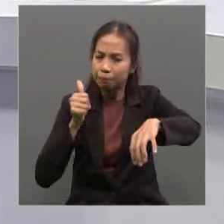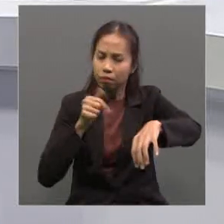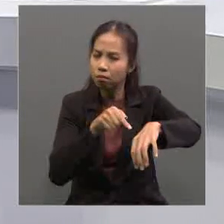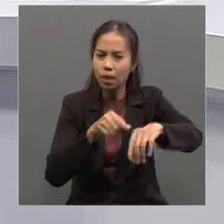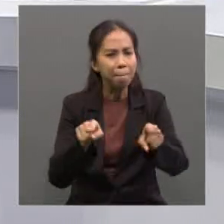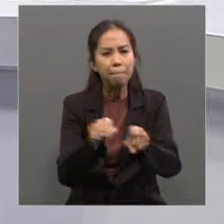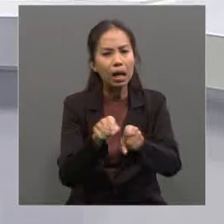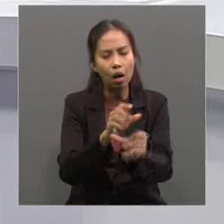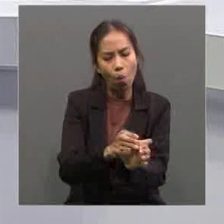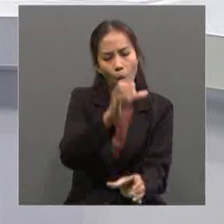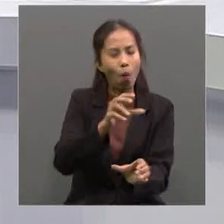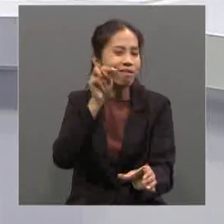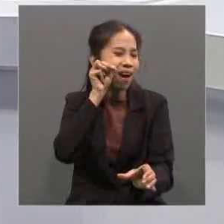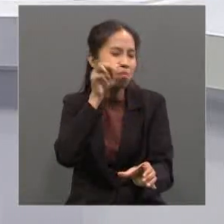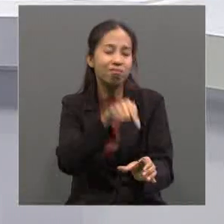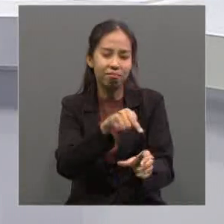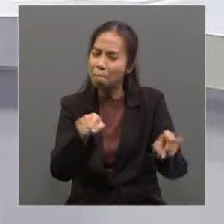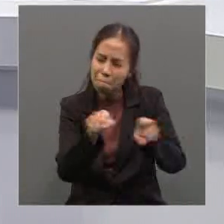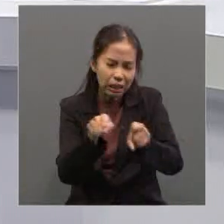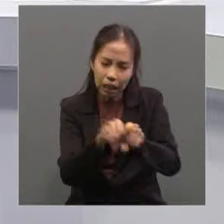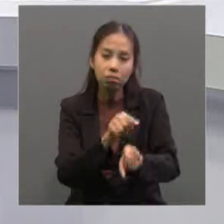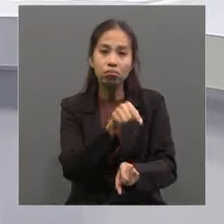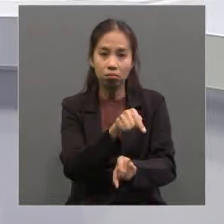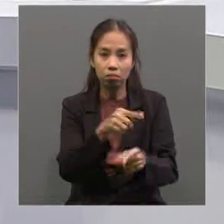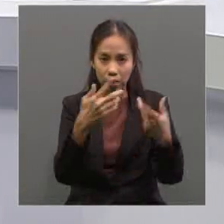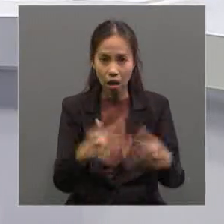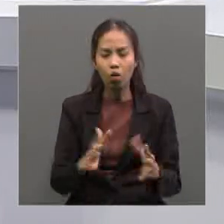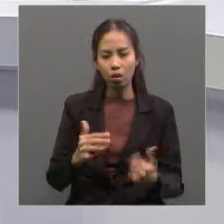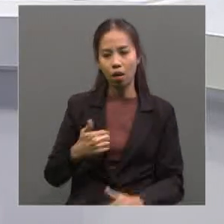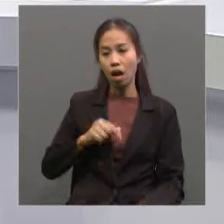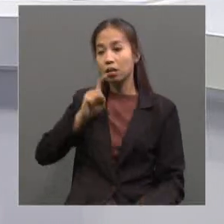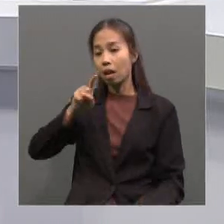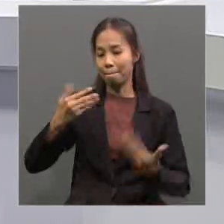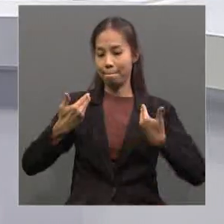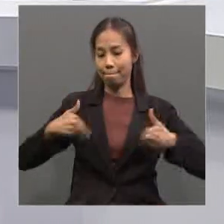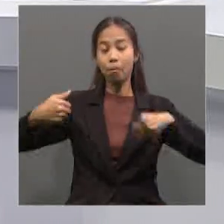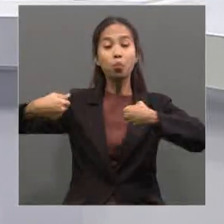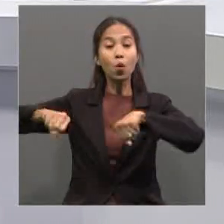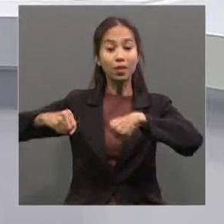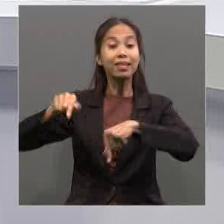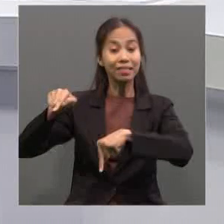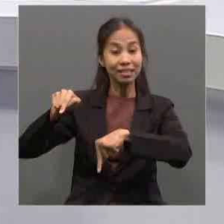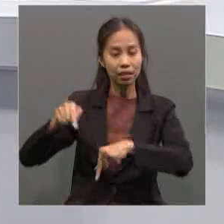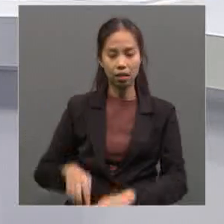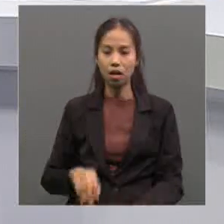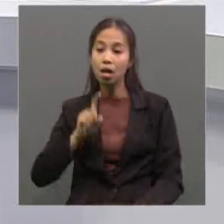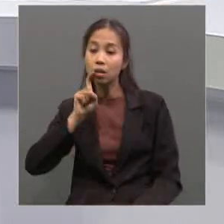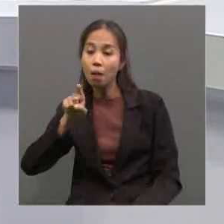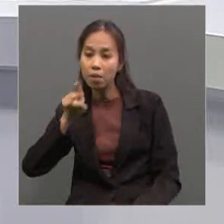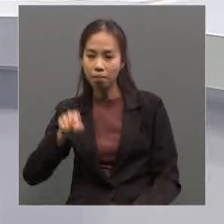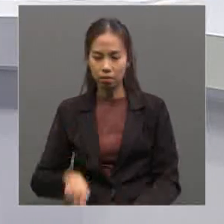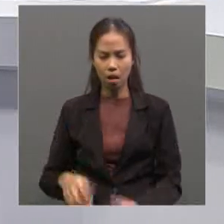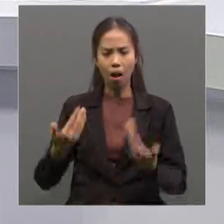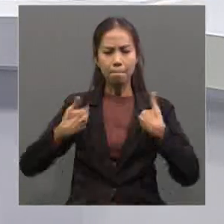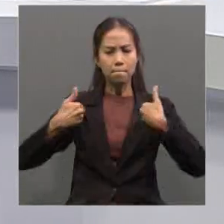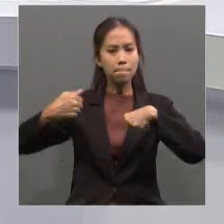ขวดน้ำอัดลมมาทับแบนแล้วก็ใส่อย่างเงี้ยแบบเดียวกันทีนี้พอไปถามวินมอเตอร์ไซค์ที่อยู่ตรงนั้นเนี่ยวินมอเตอร์ไซค์ที่เขาอยู่กะกลางวันน่ะเขาไม่เคยเจอ